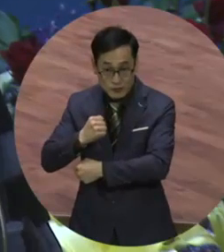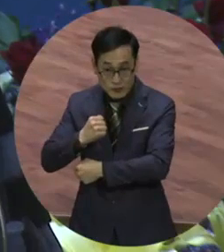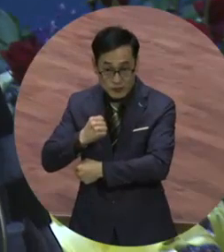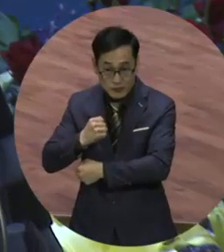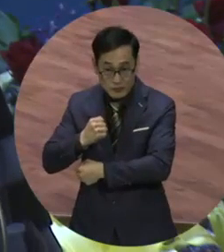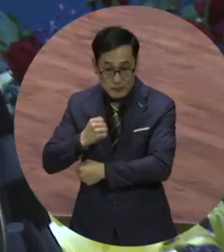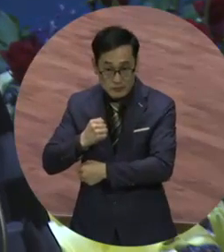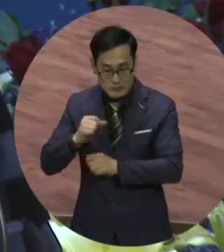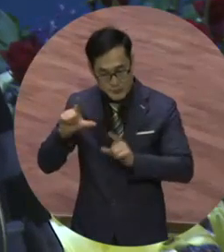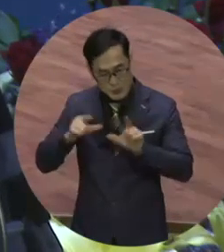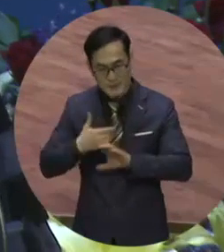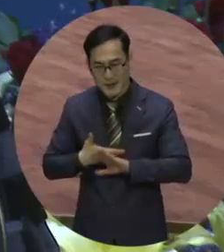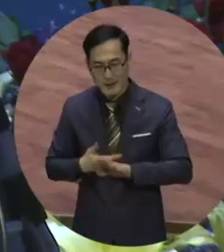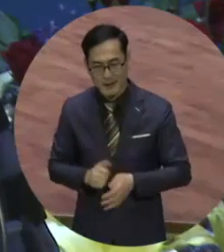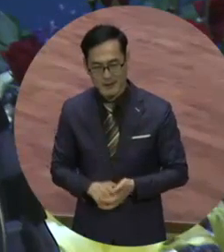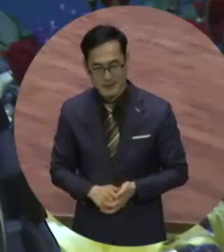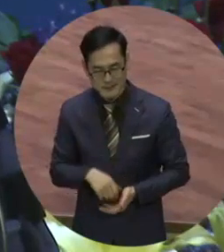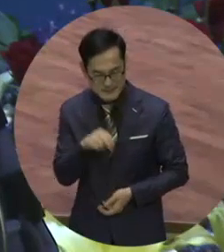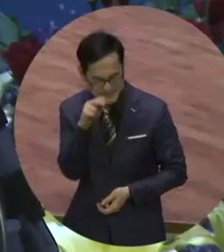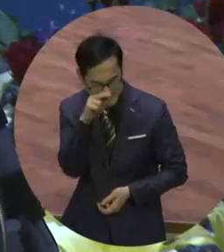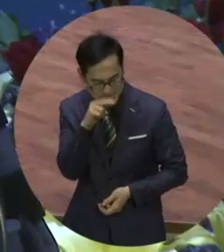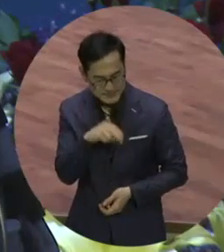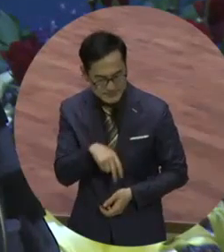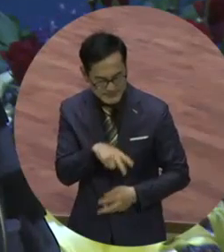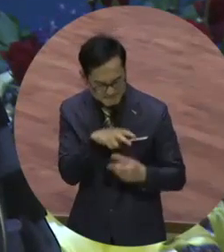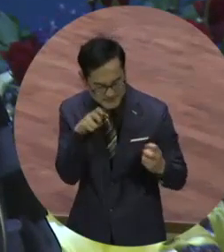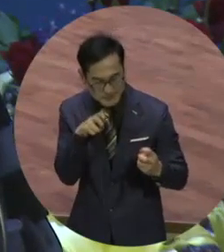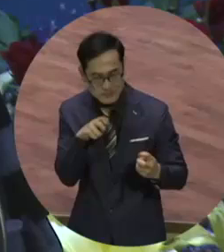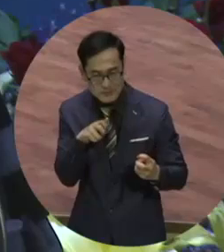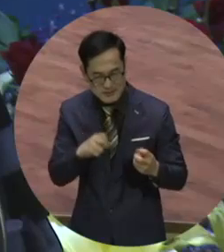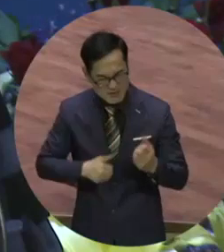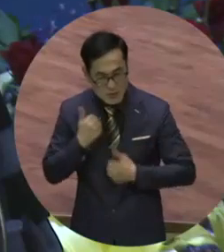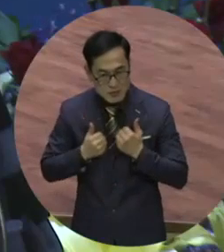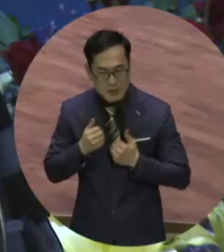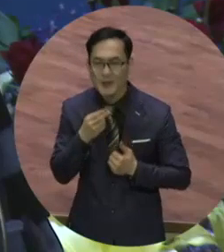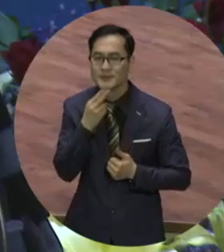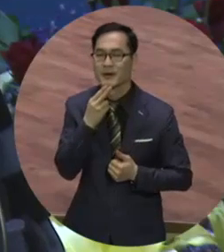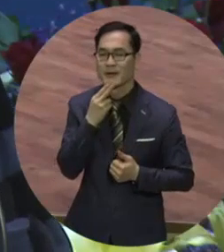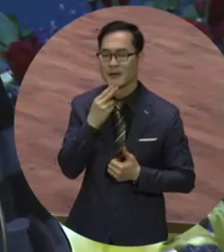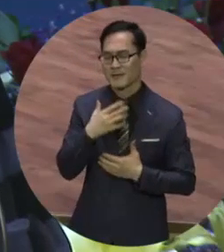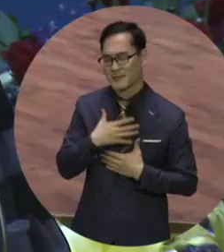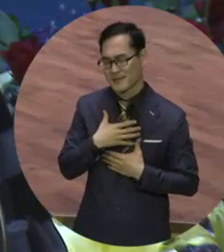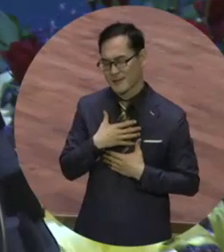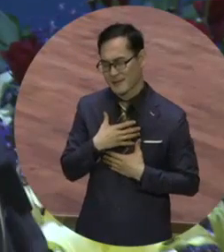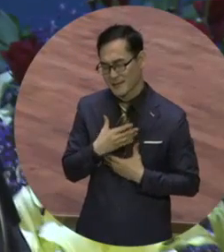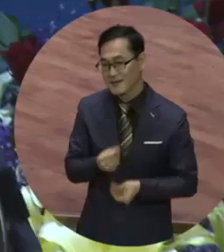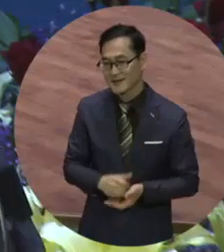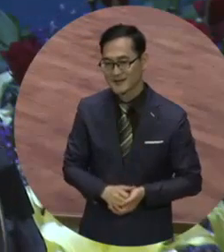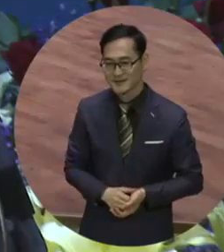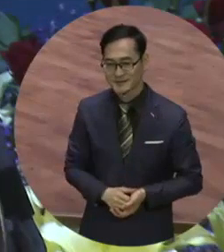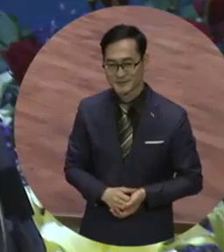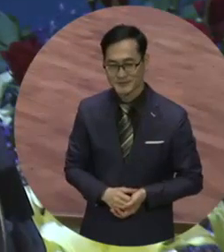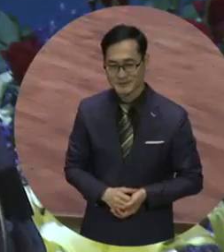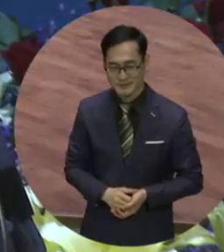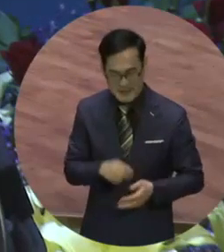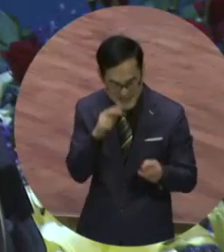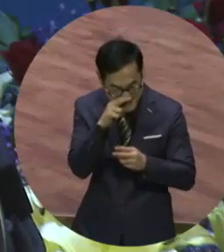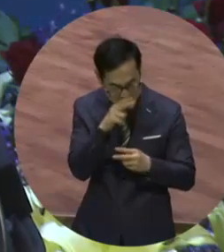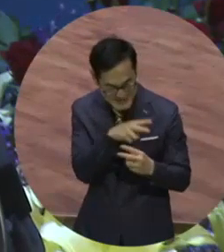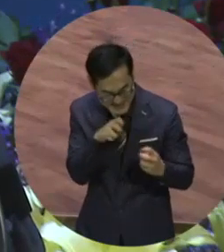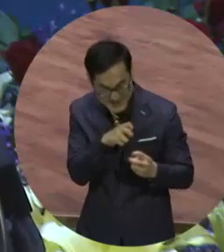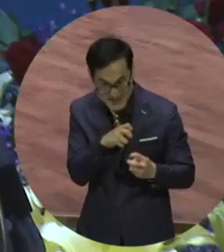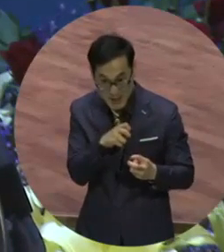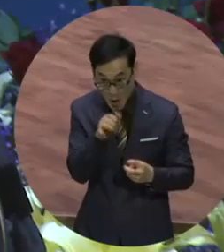막 미워하고 시기하고 질투하고 분노하고 없어요. 그런 거. 그런 사람 자유하지 못해.